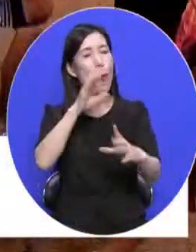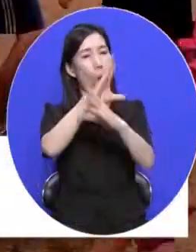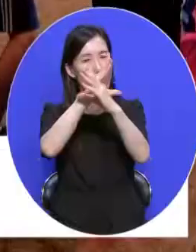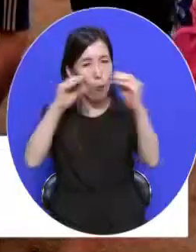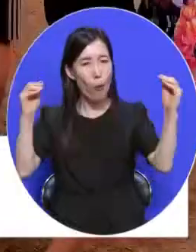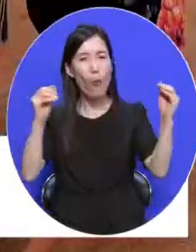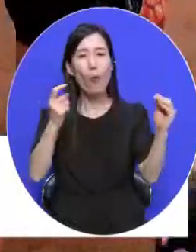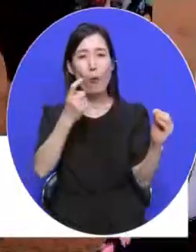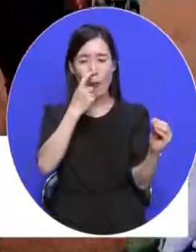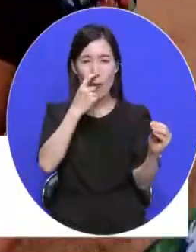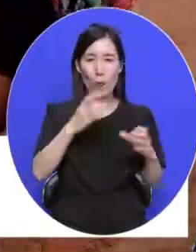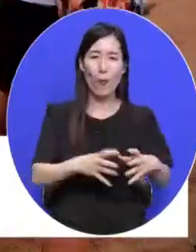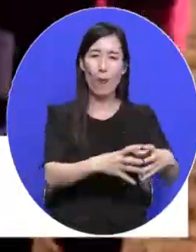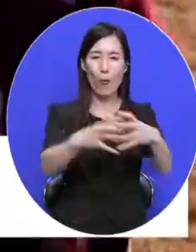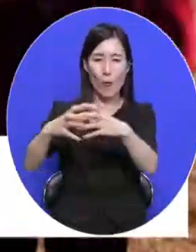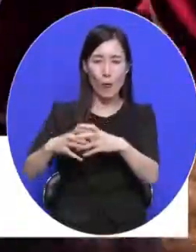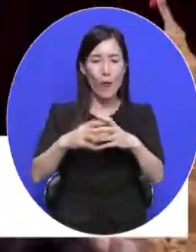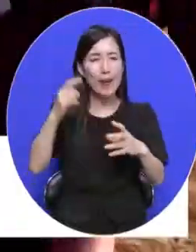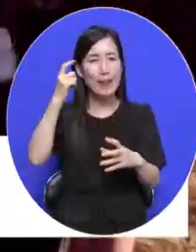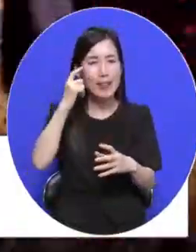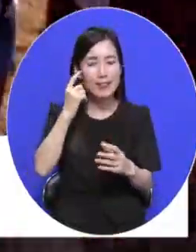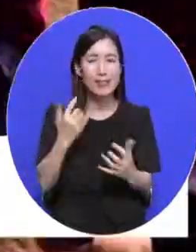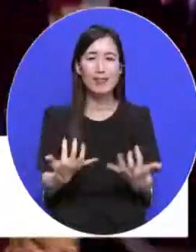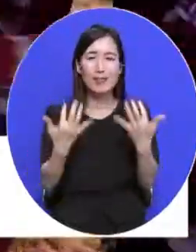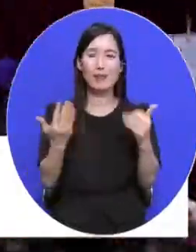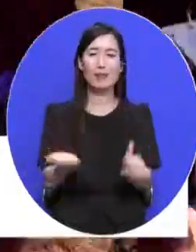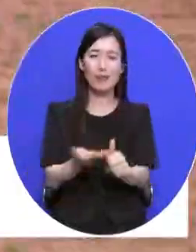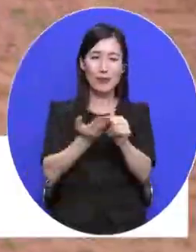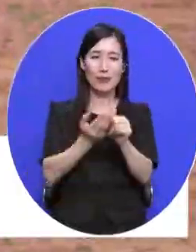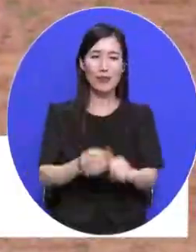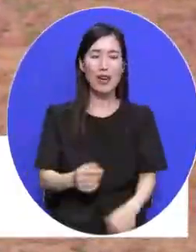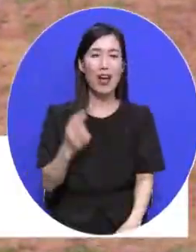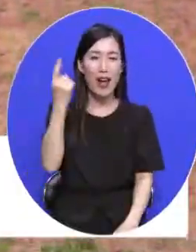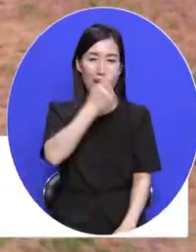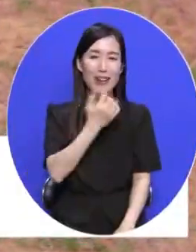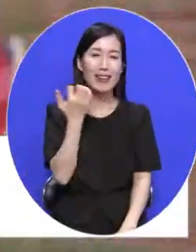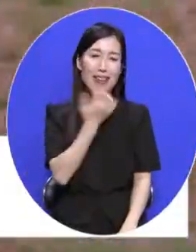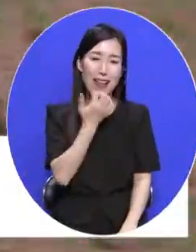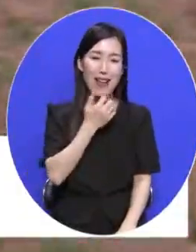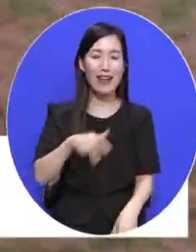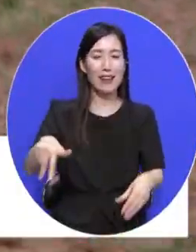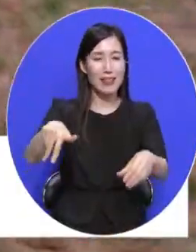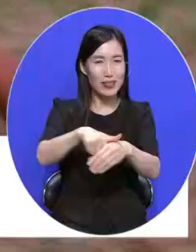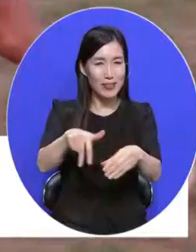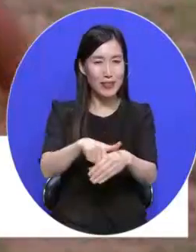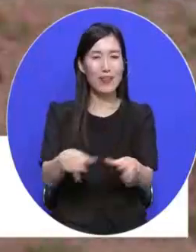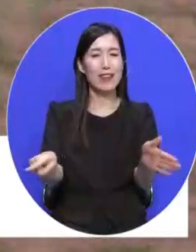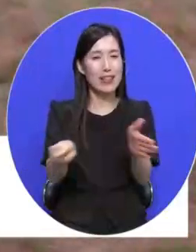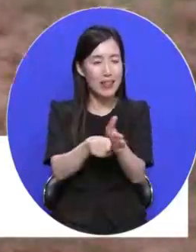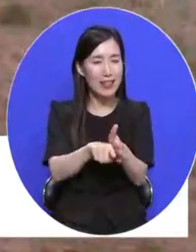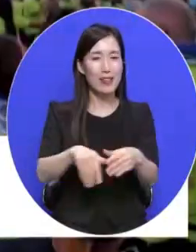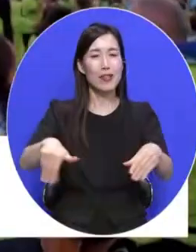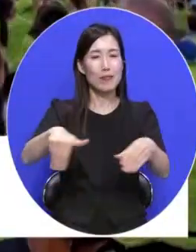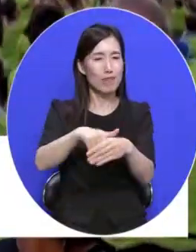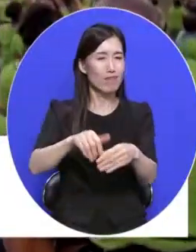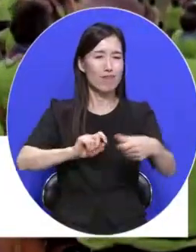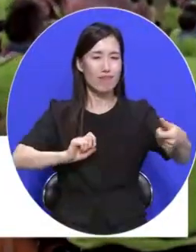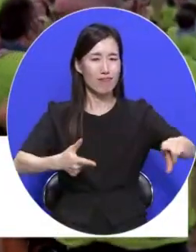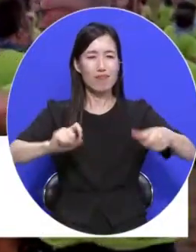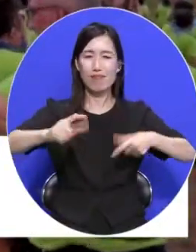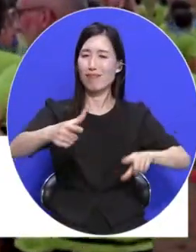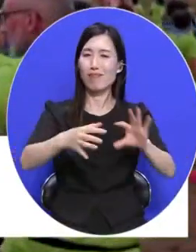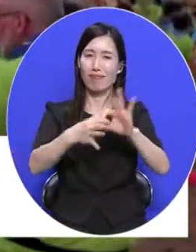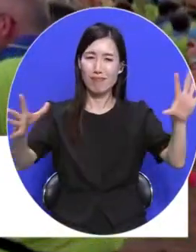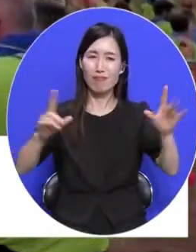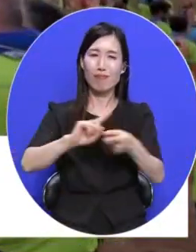이해하면서 공동체 정치를 함양하는 그런 역할도 하게 되고요. 인종이라든지 종교, 이념, 문화의 차이를 뛰어넘어서 문화 교류를